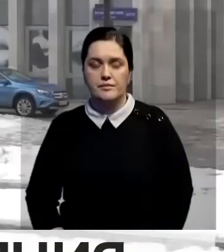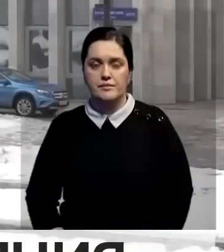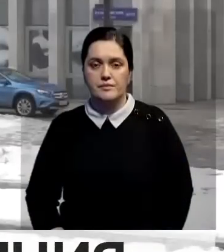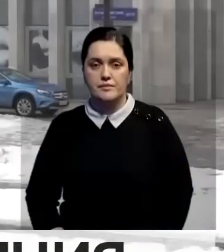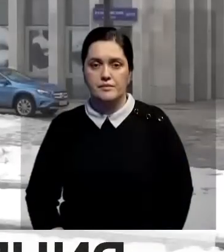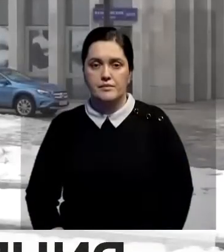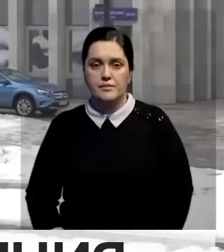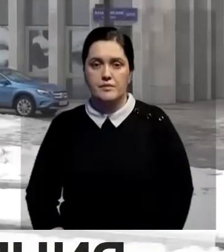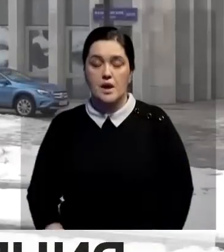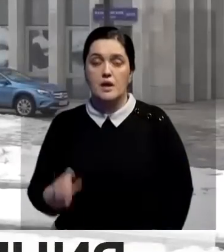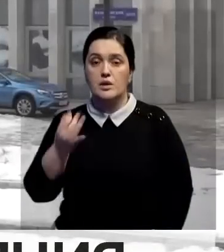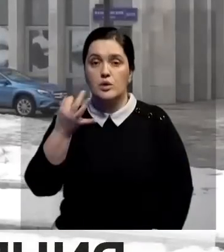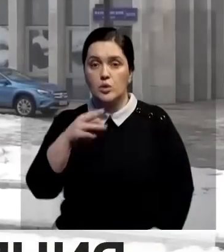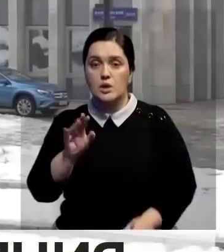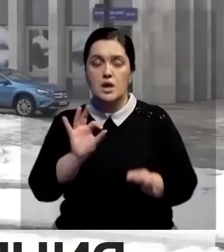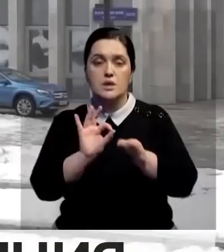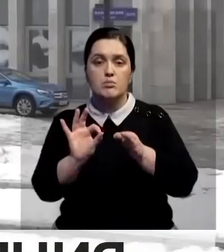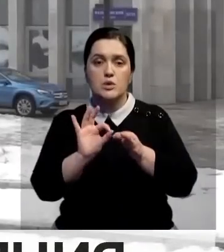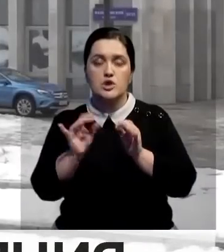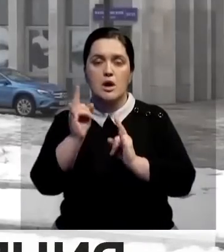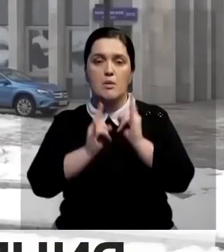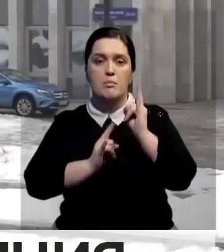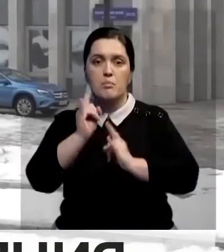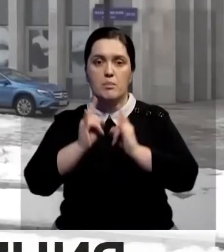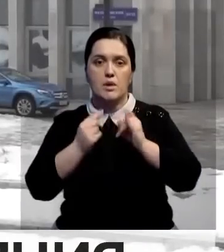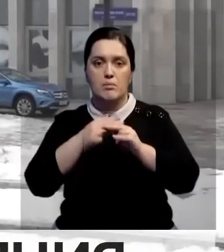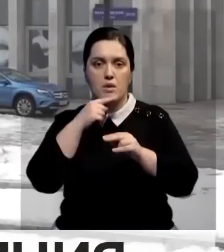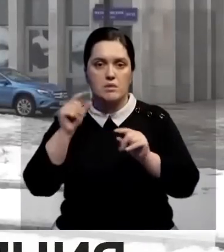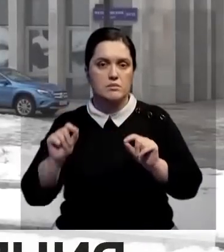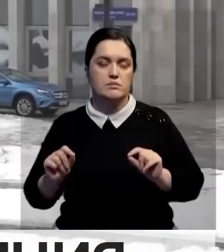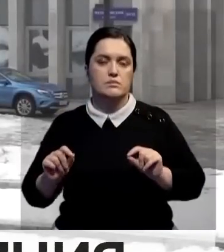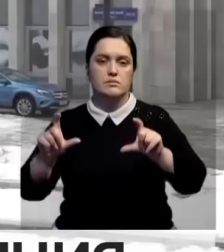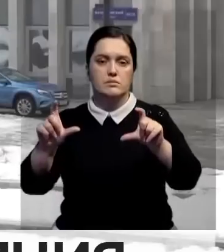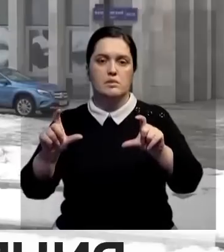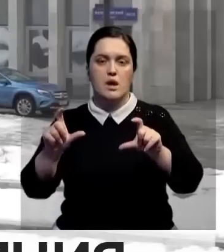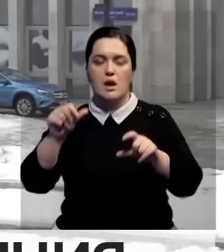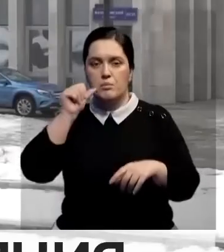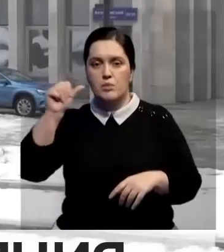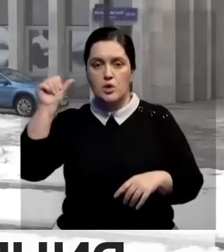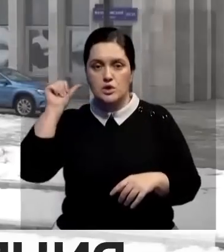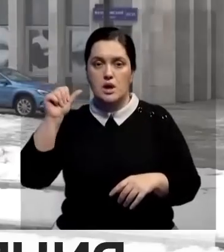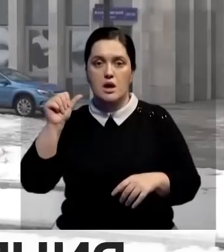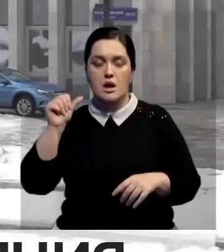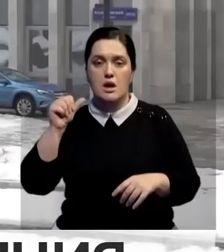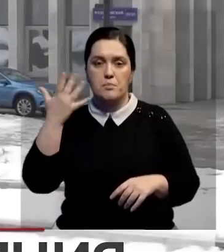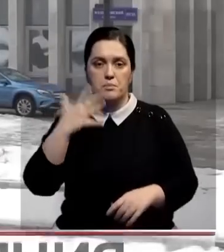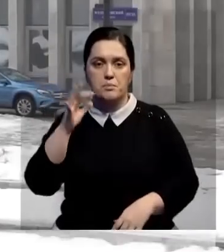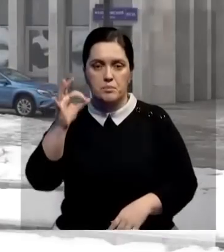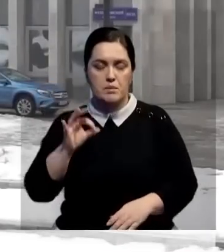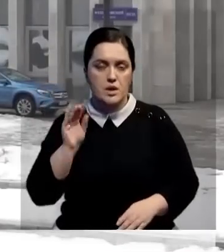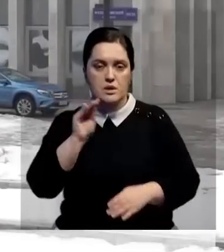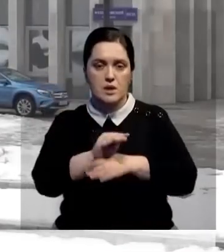Йод, спички и мыло – топ-3 товаров, цены на которые для россиян выросли больше всего в прошлом году. Они подорожали на